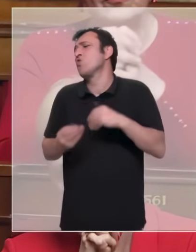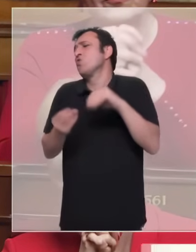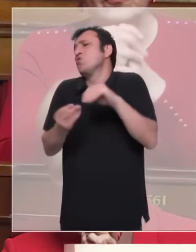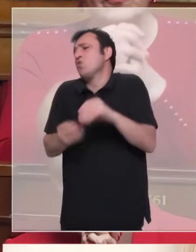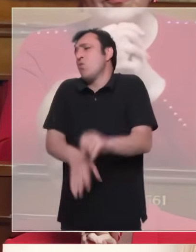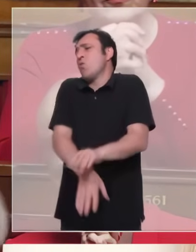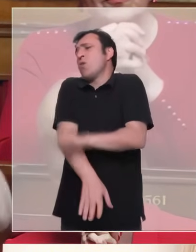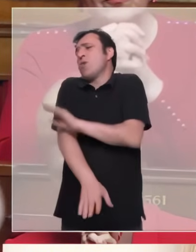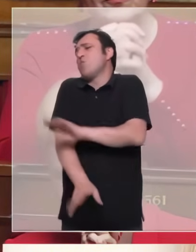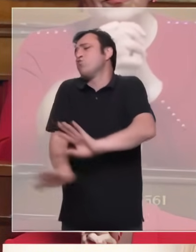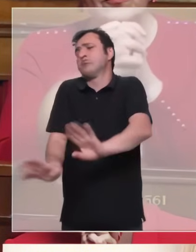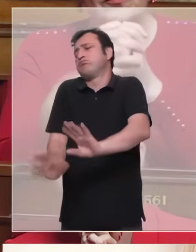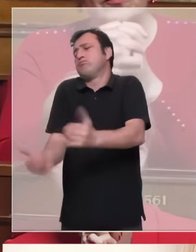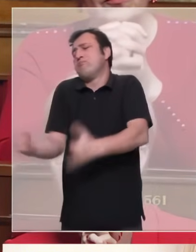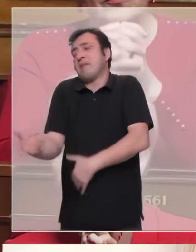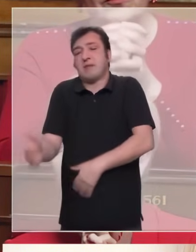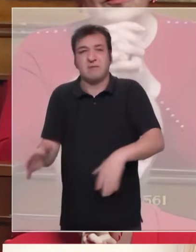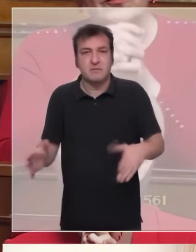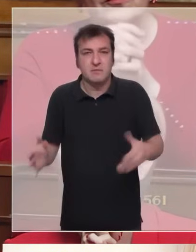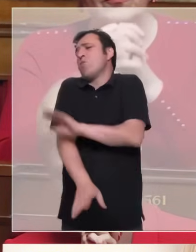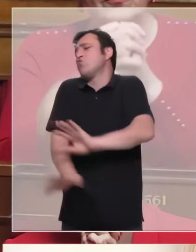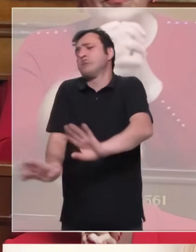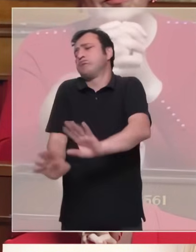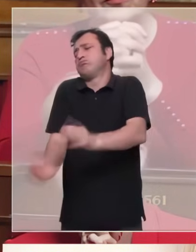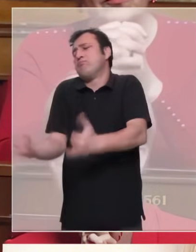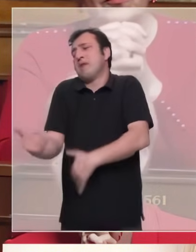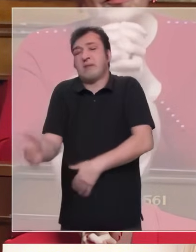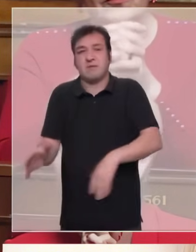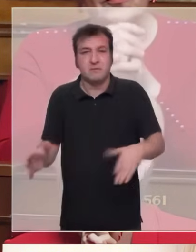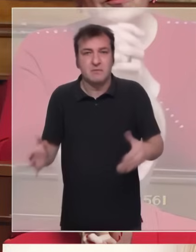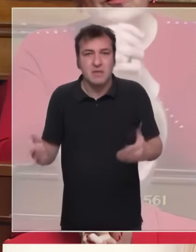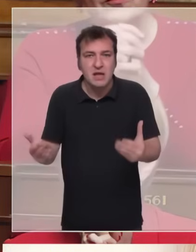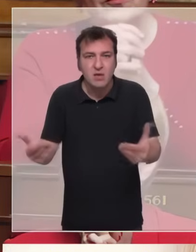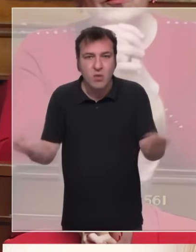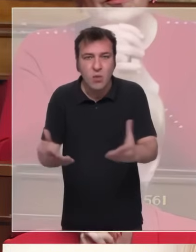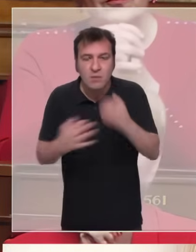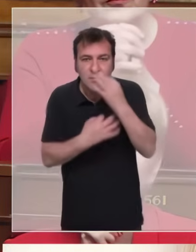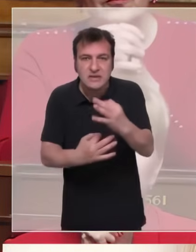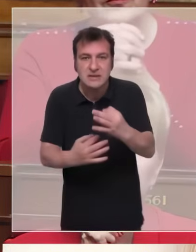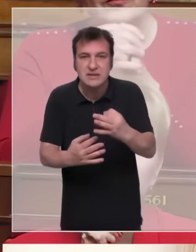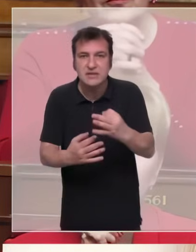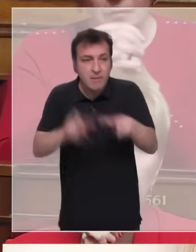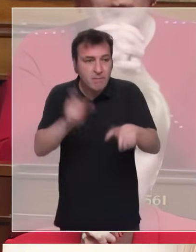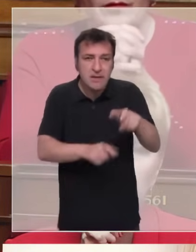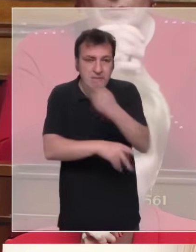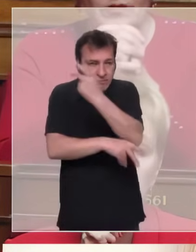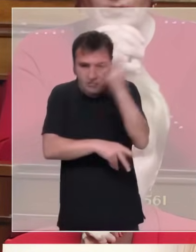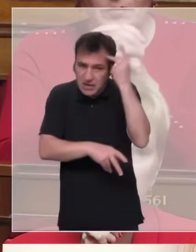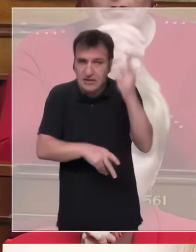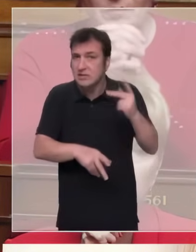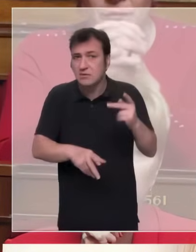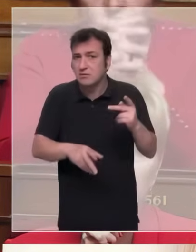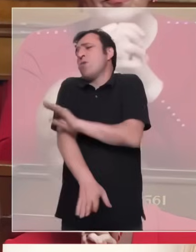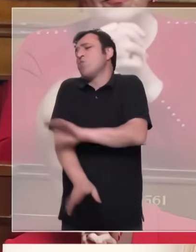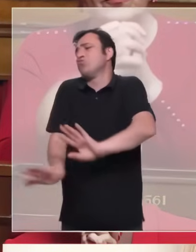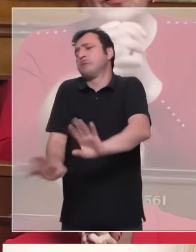est donc la suivante. Qu'est-ce que vous attendez exactement? Qu'est-ce que vous attendez exactement? Qu'il n'y ait plus de Palestiniens vivants qui puissent habiter cet